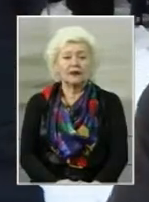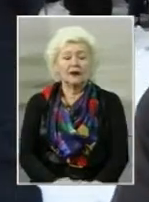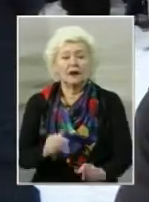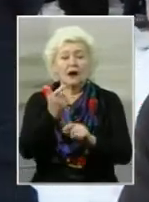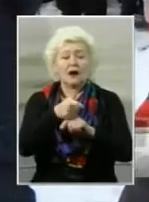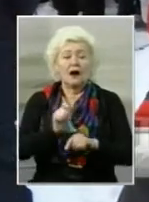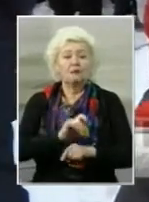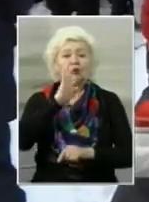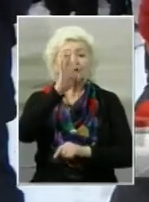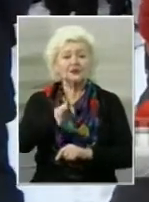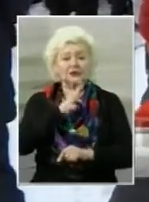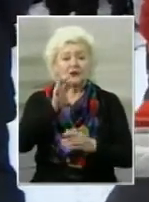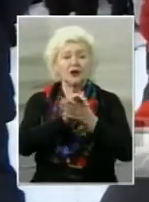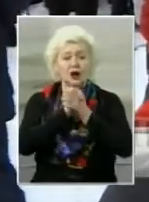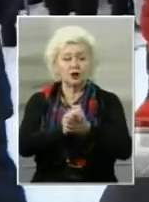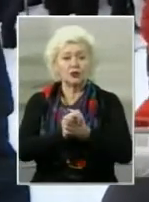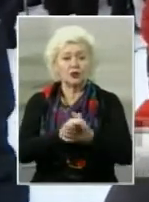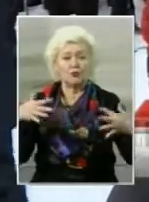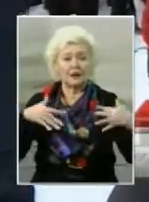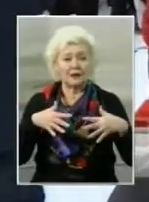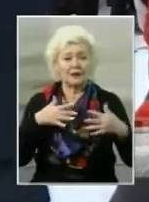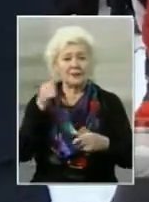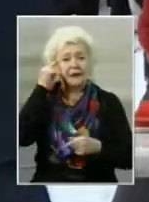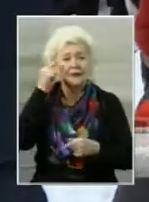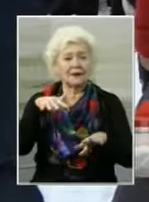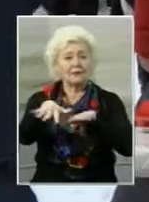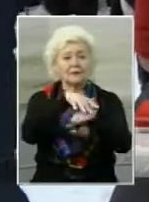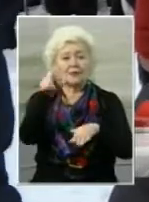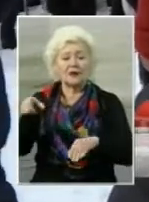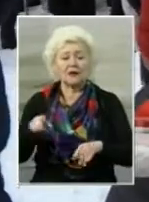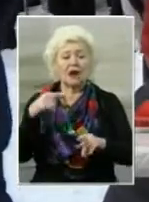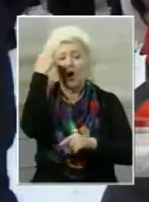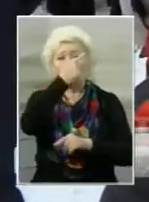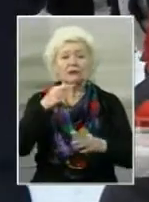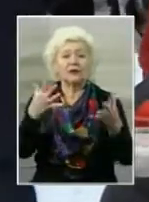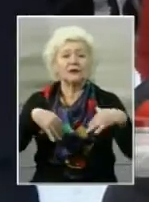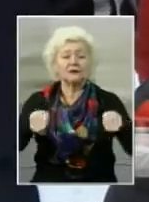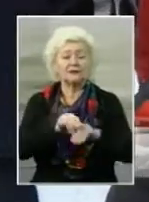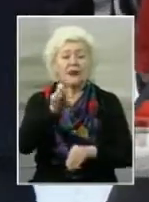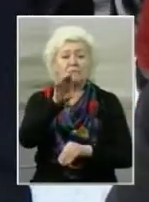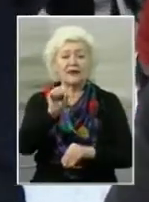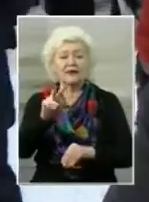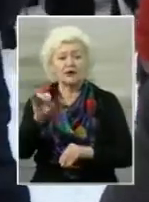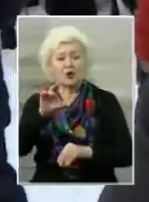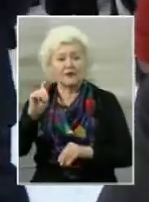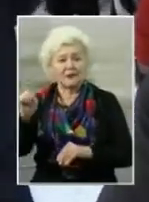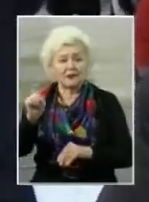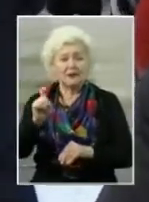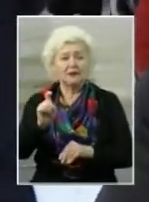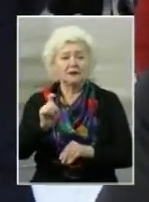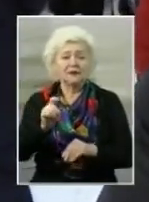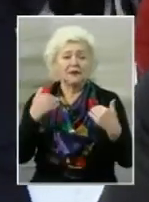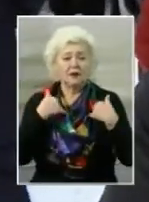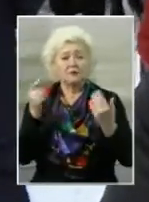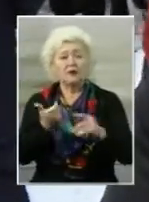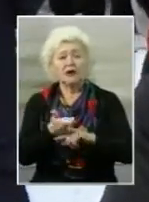Понад 4 роки дружні з кримсько-татарським народом, а також особисто сім'єю Бекірових. І